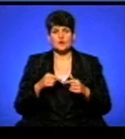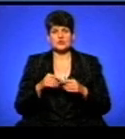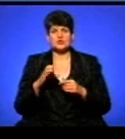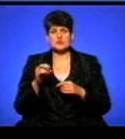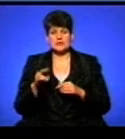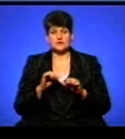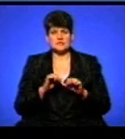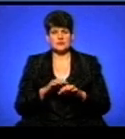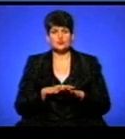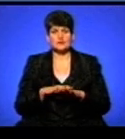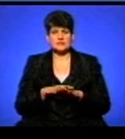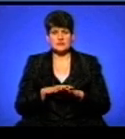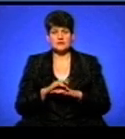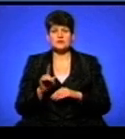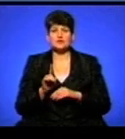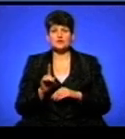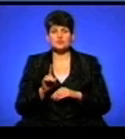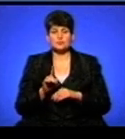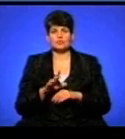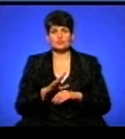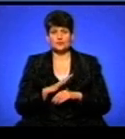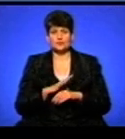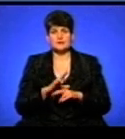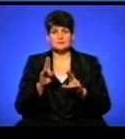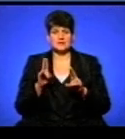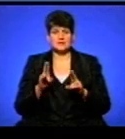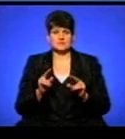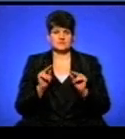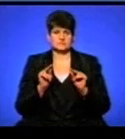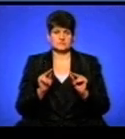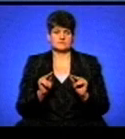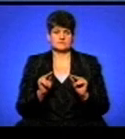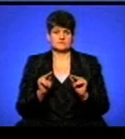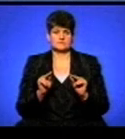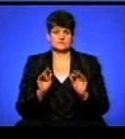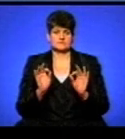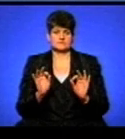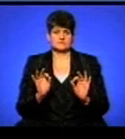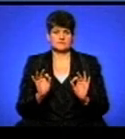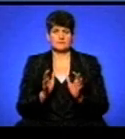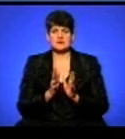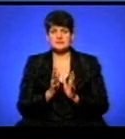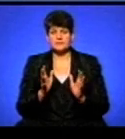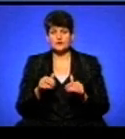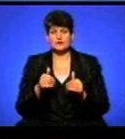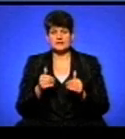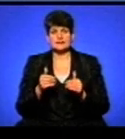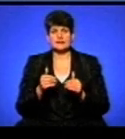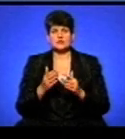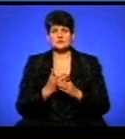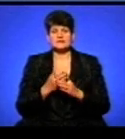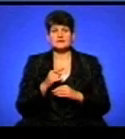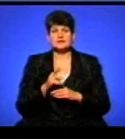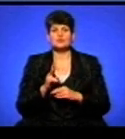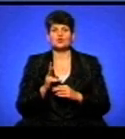населення, щоб була принцип справедливості, тобто, щоб максимально можливо надати субсидії тим, хто